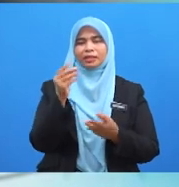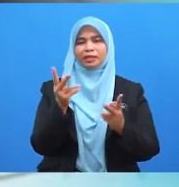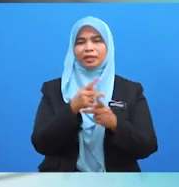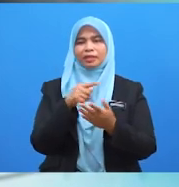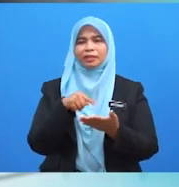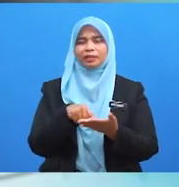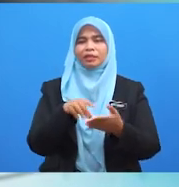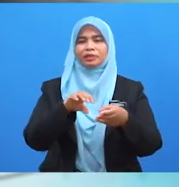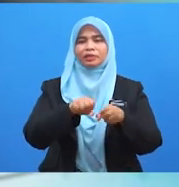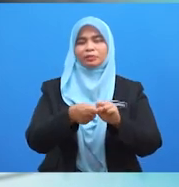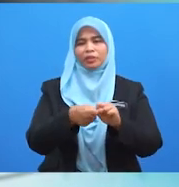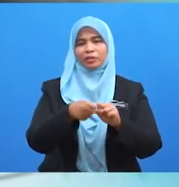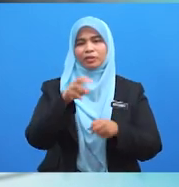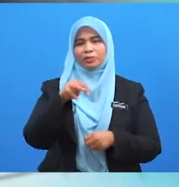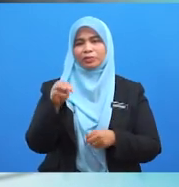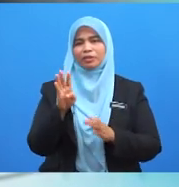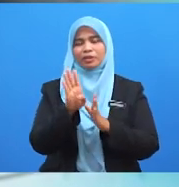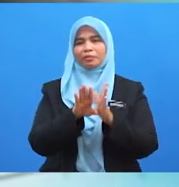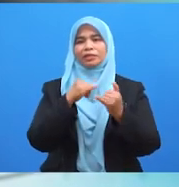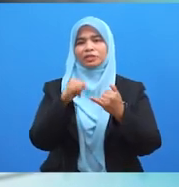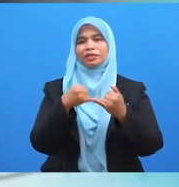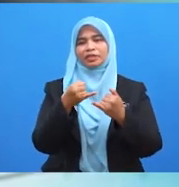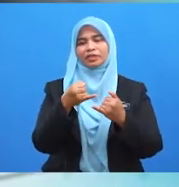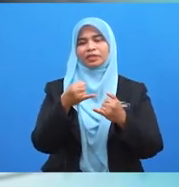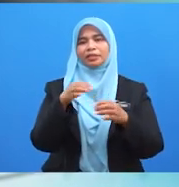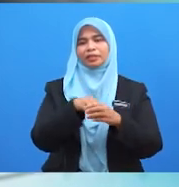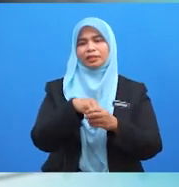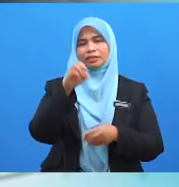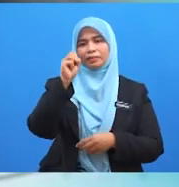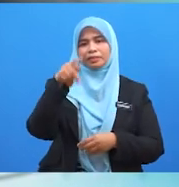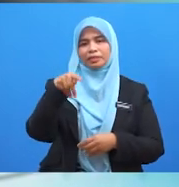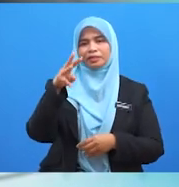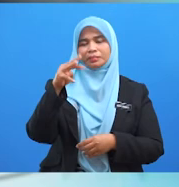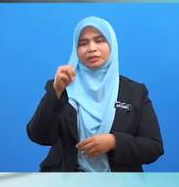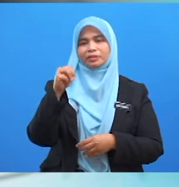ini. Semoga murid-murid peroleh kejayaan dalam SPM nanti.